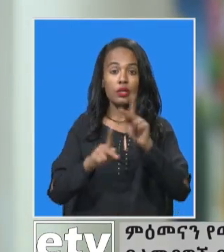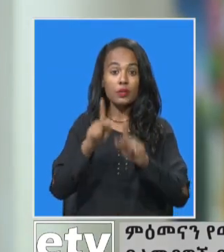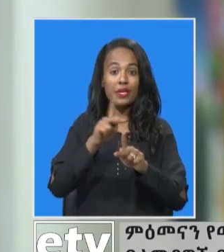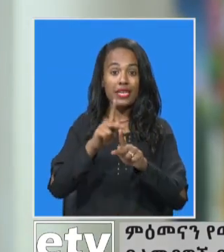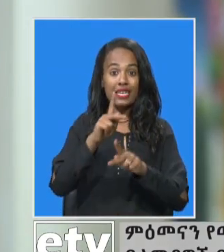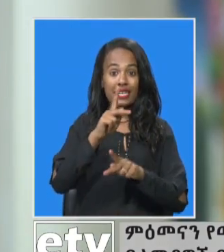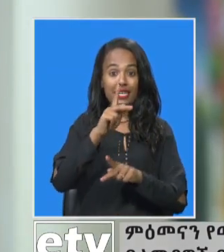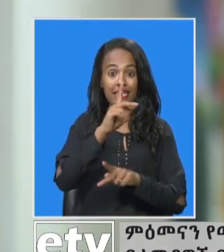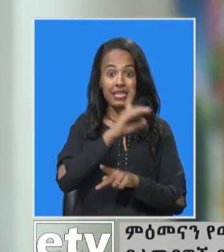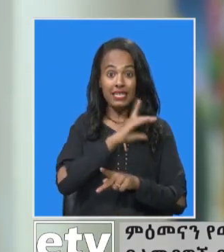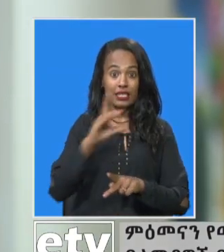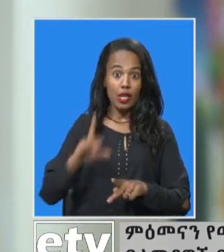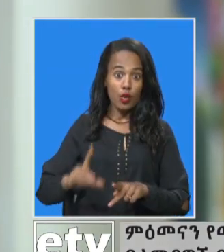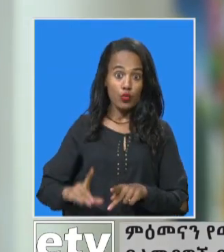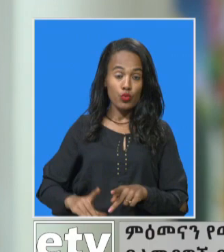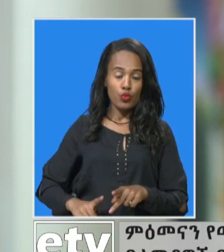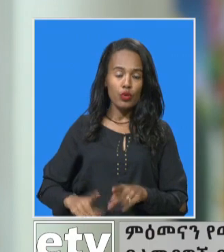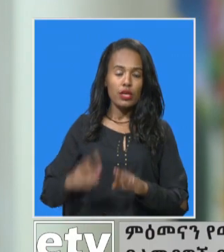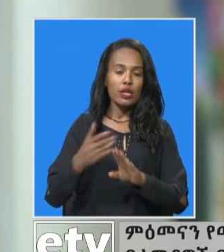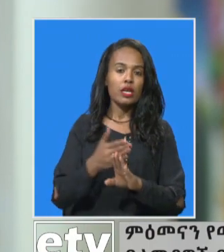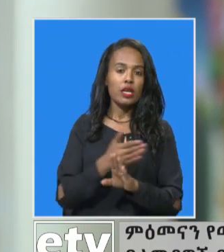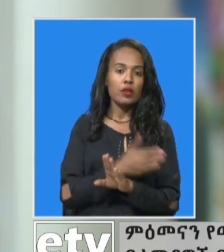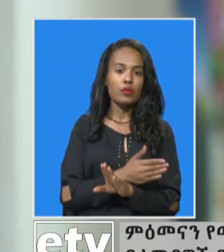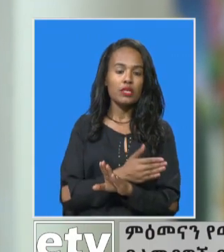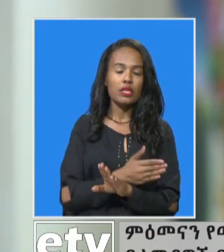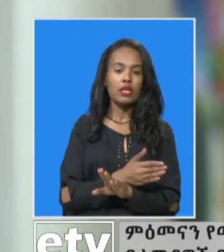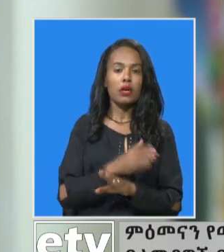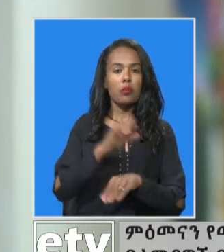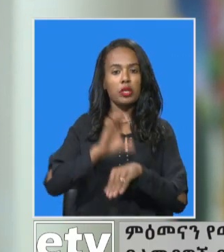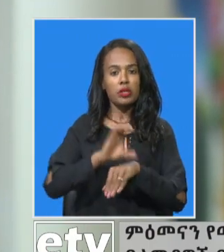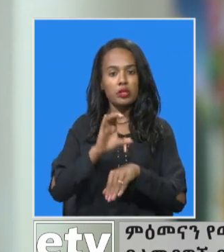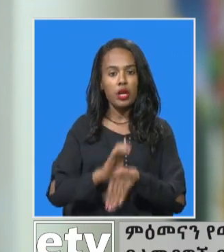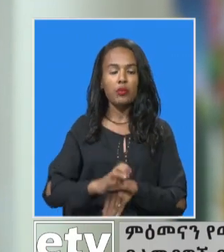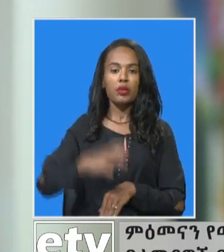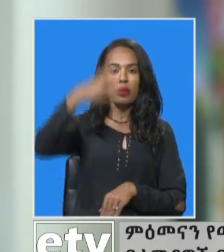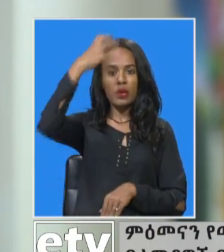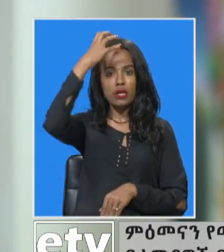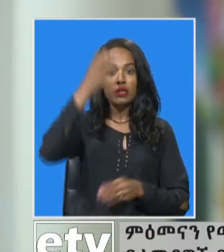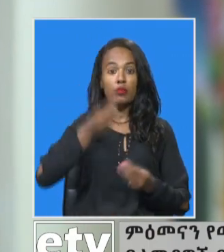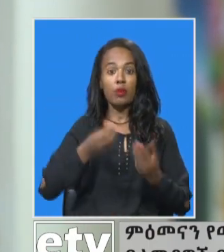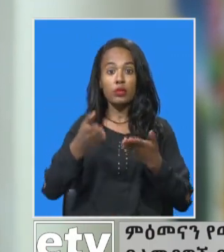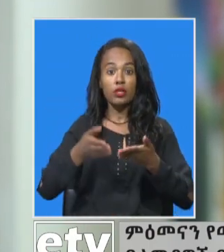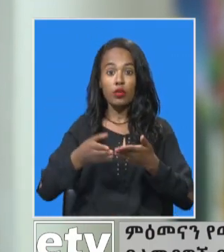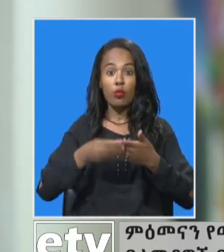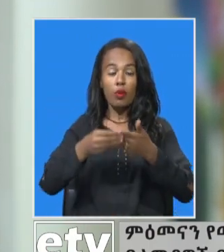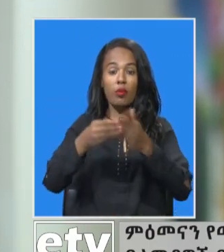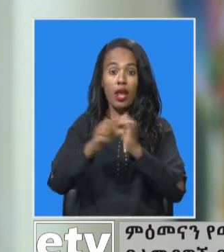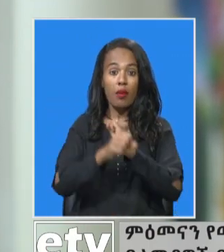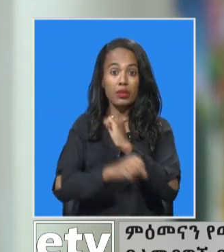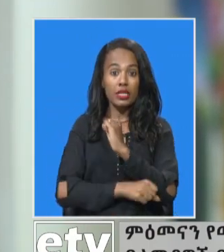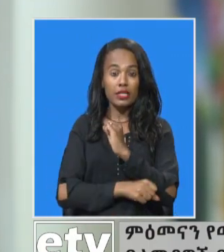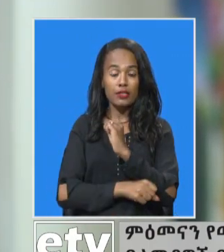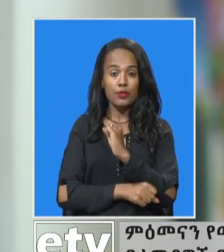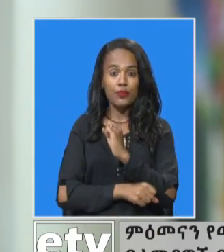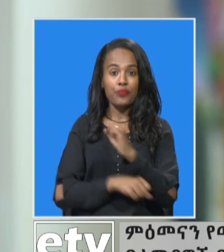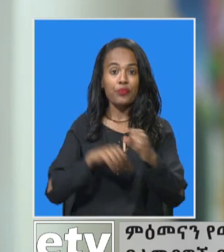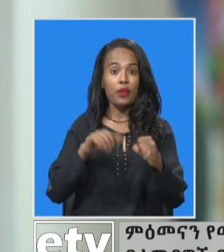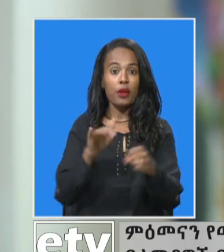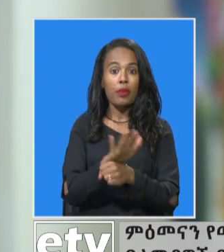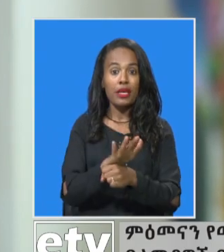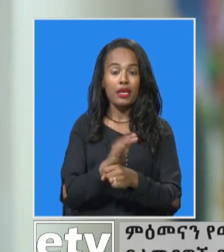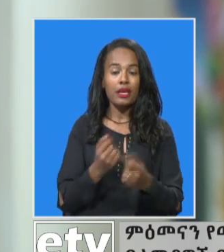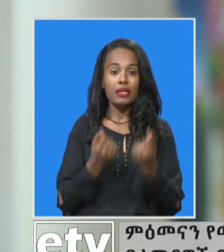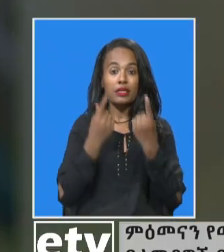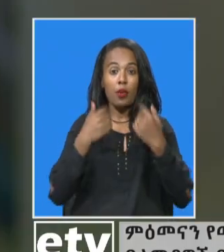ክርስቲያኑ ቀደም ሲል ከቤተ ክርስቲያንም ከመንግስትም በሚሰጠው መመሪያ መሰረት በቂ